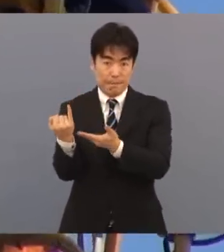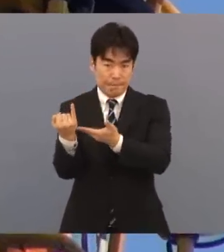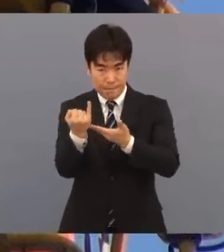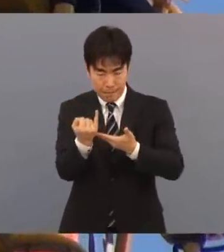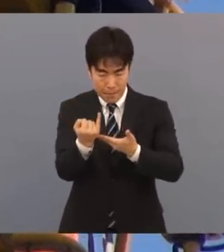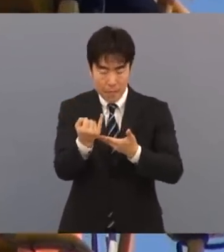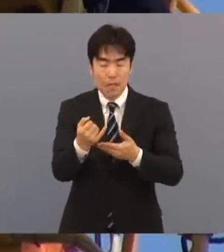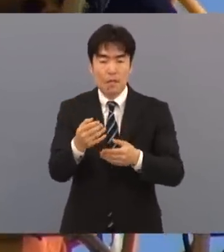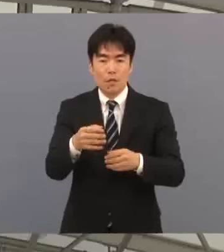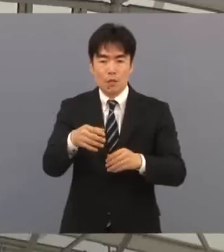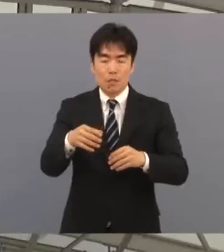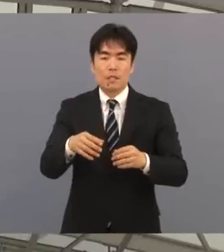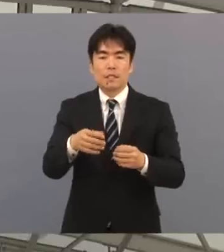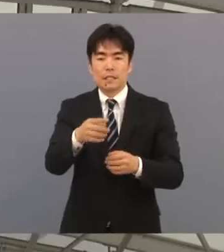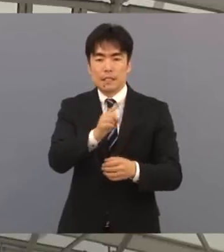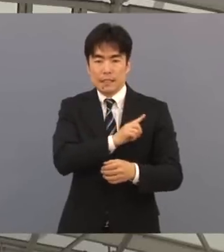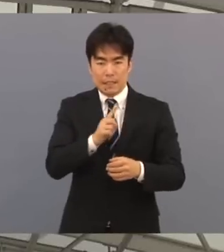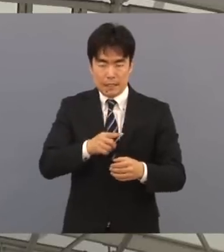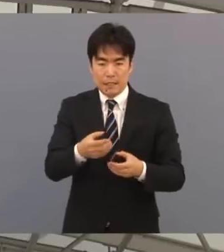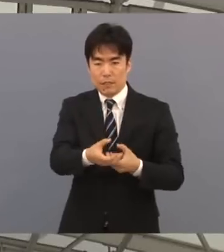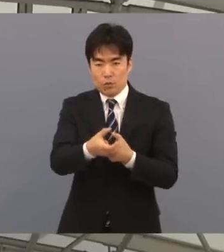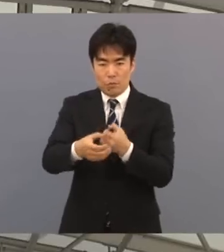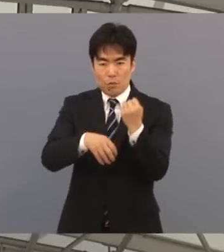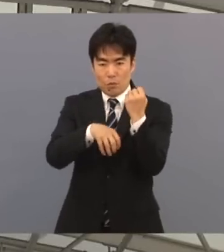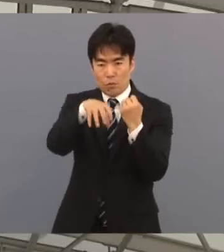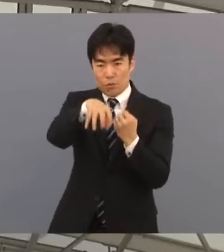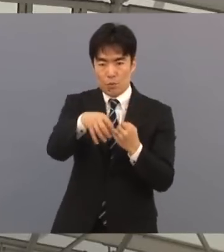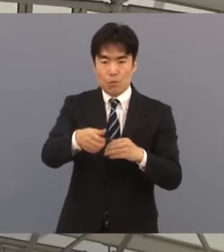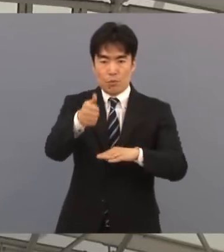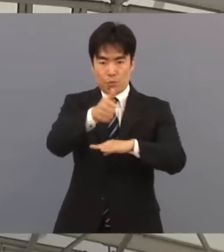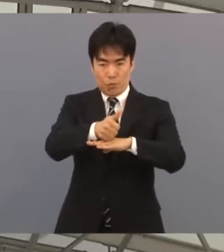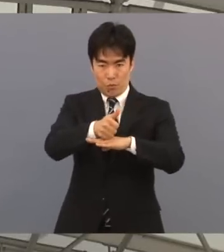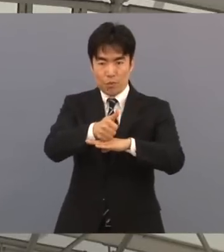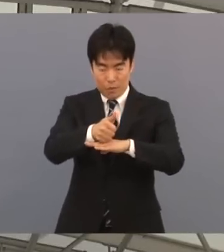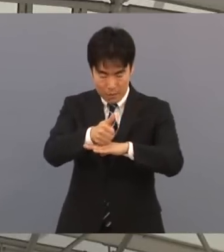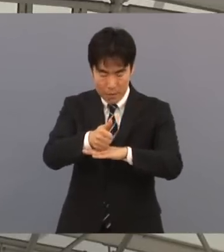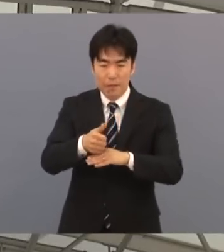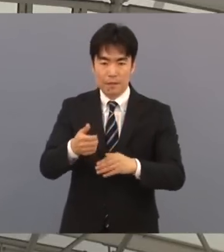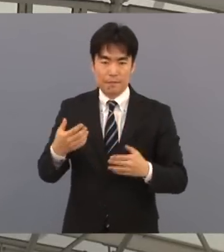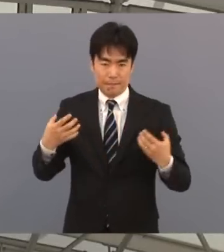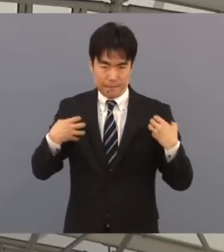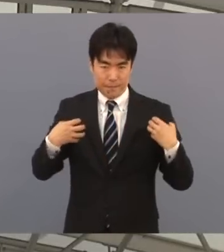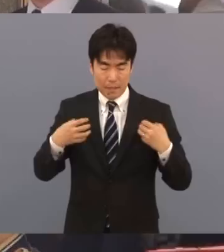め、市民の皆さんへ火災予防を呼びかけました。